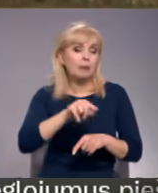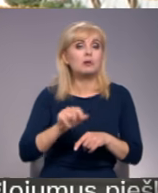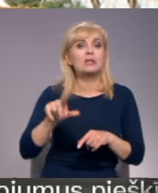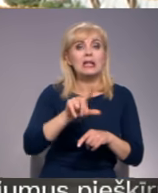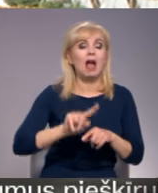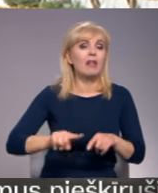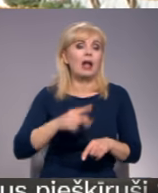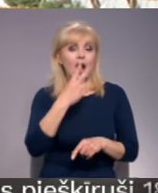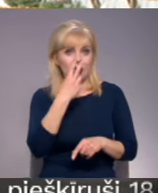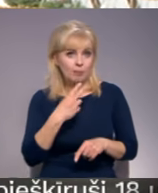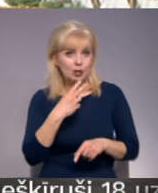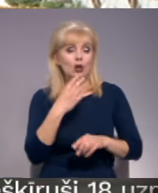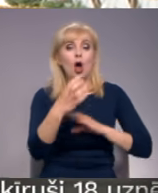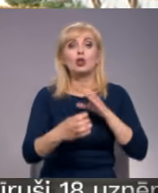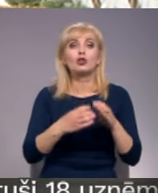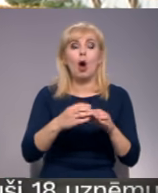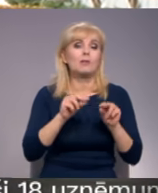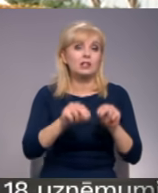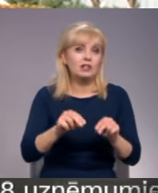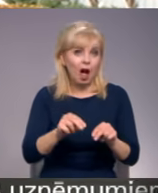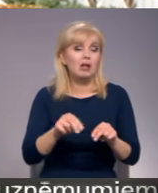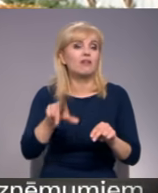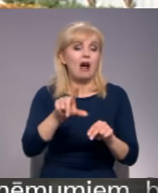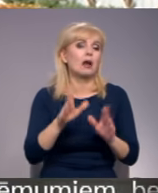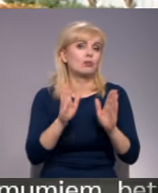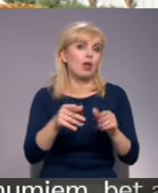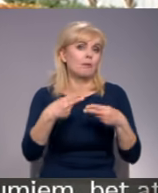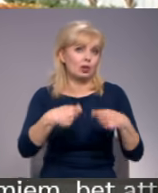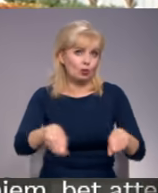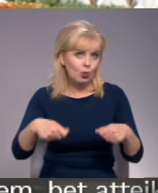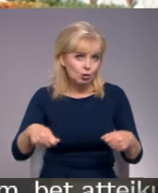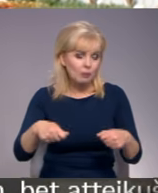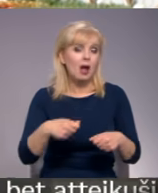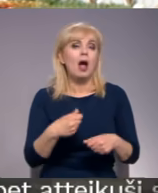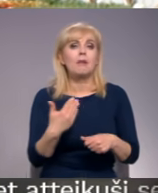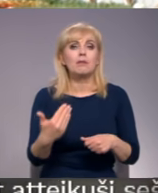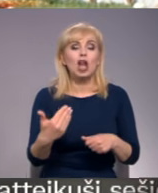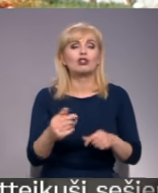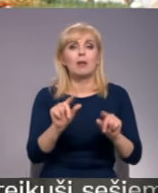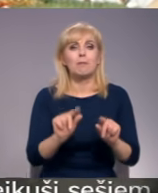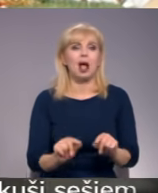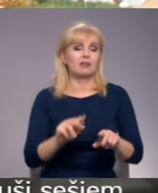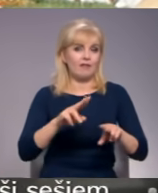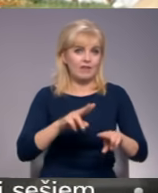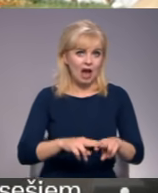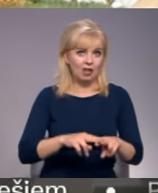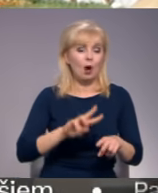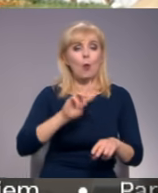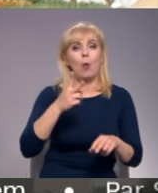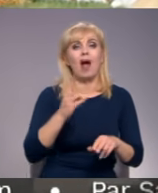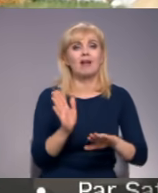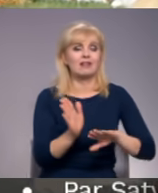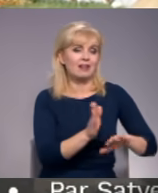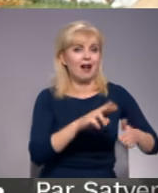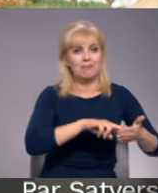ierasts. Tomāts tāda, es domāju, ka noteikti vairāk ies, bet tie mums parasti ir ļoti maz vietas priekš viņiem, tie mums tāda otrā plānā